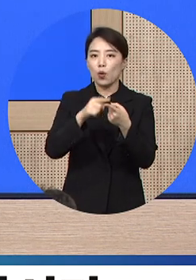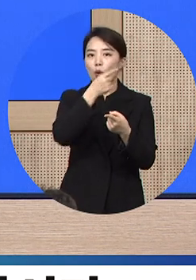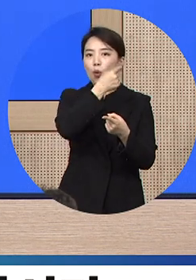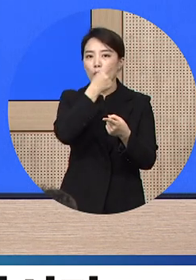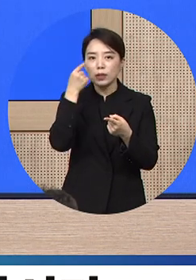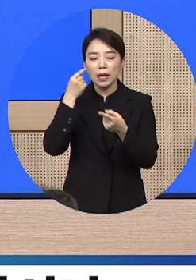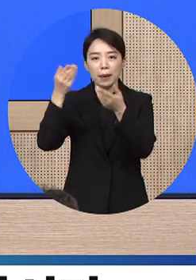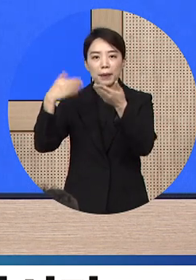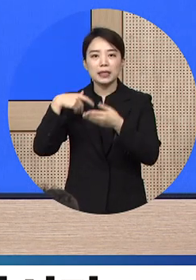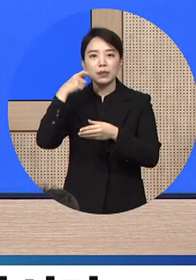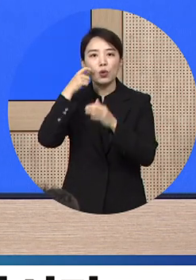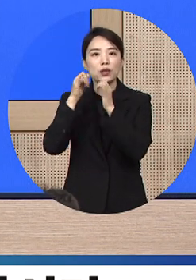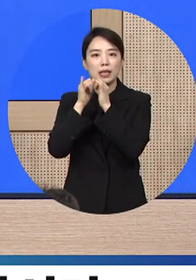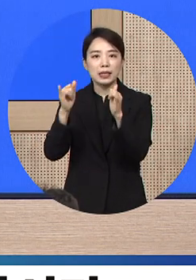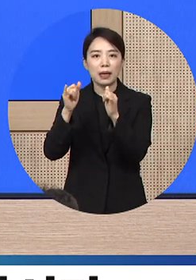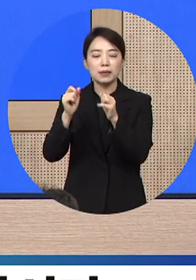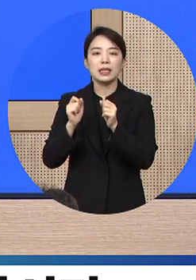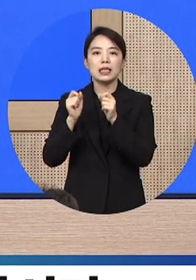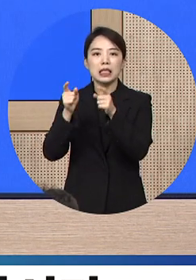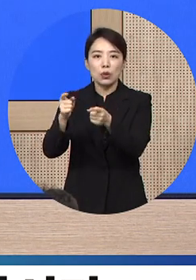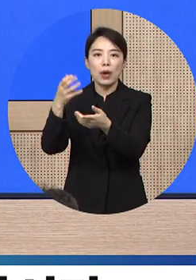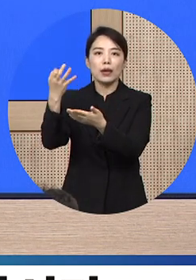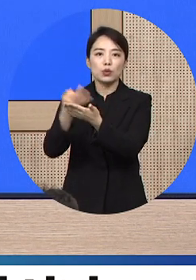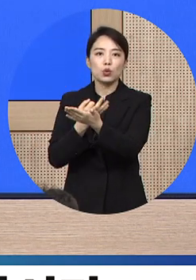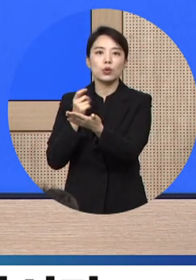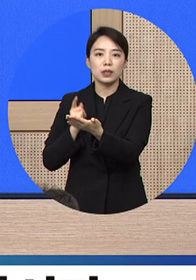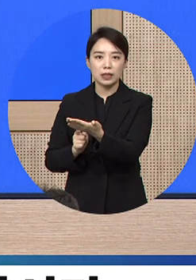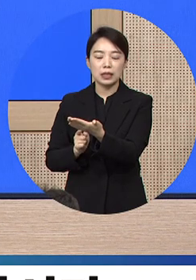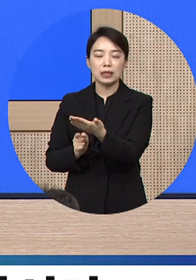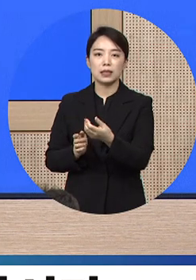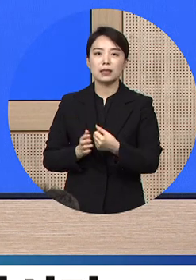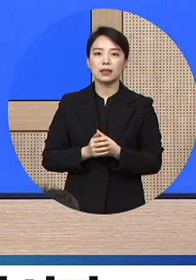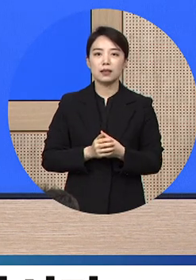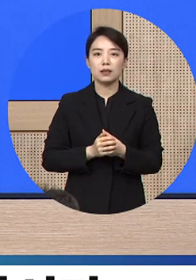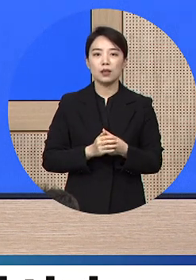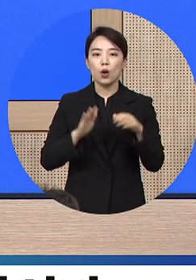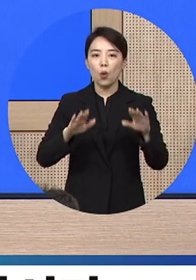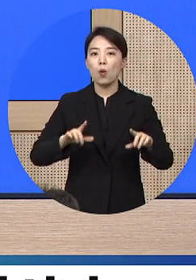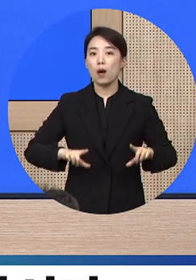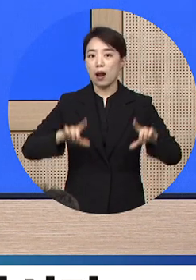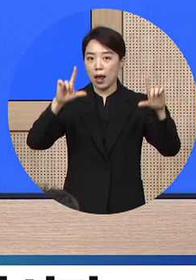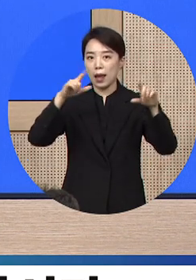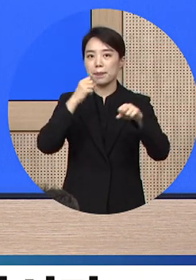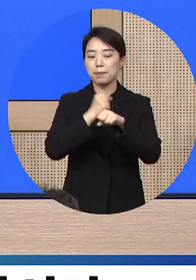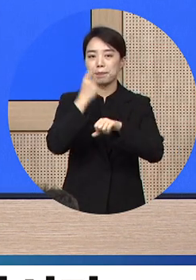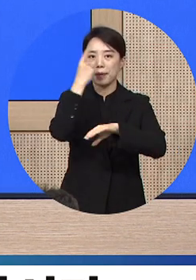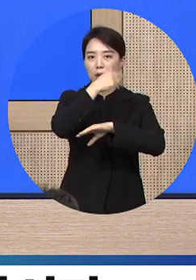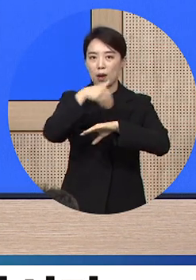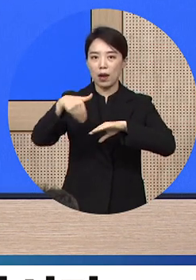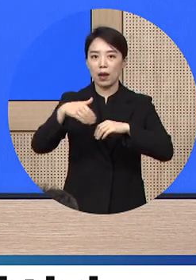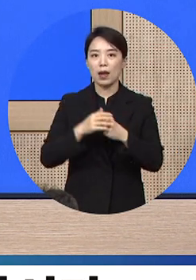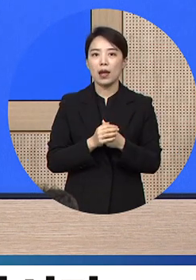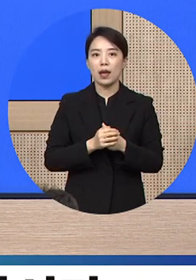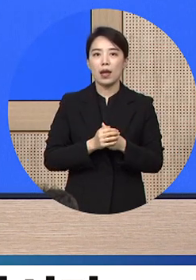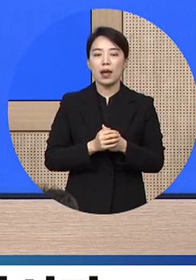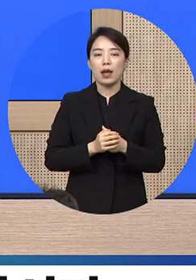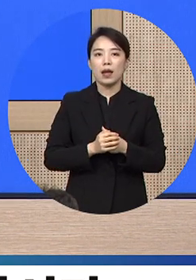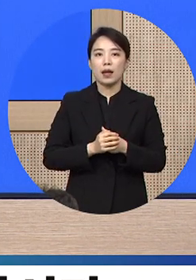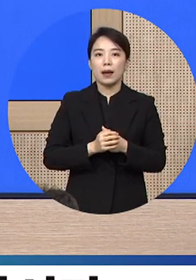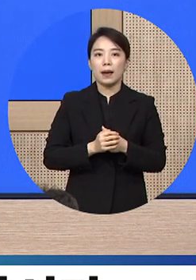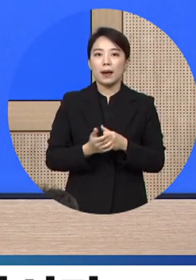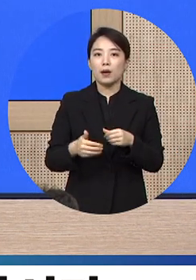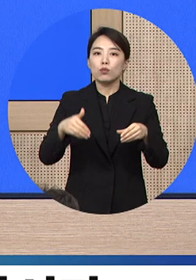위한 기회소득을 역시 금년에 저희가 시행을 합니다. 가장 빨리는 아마 문화예술인부터 할 것